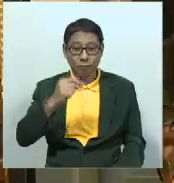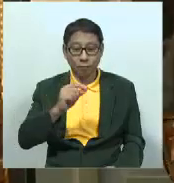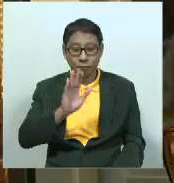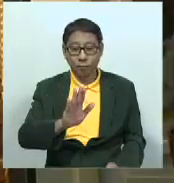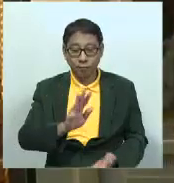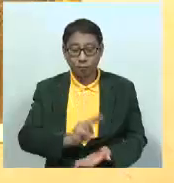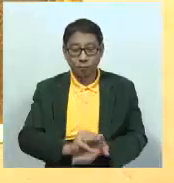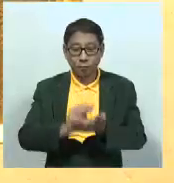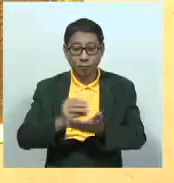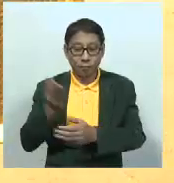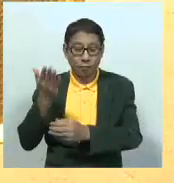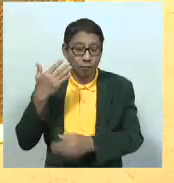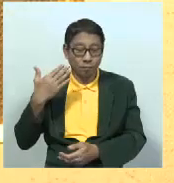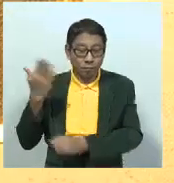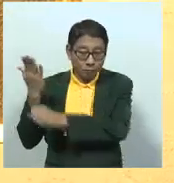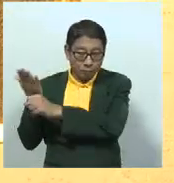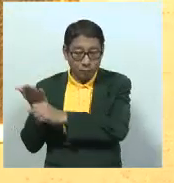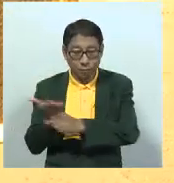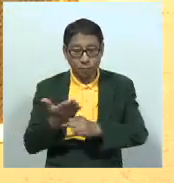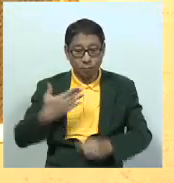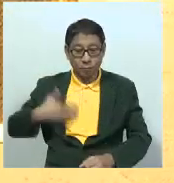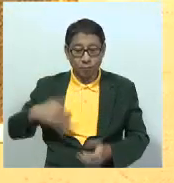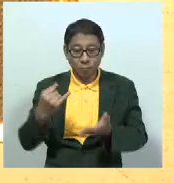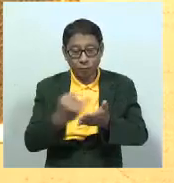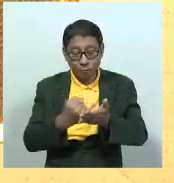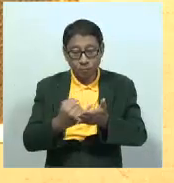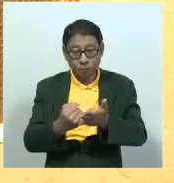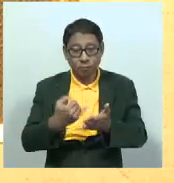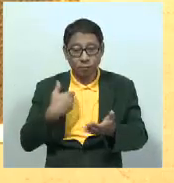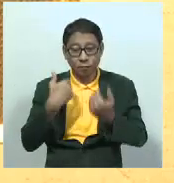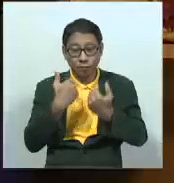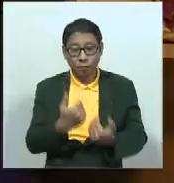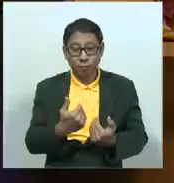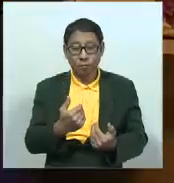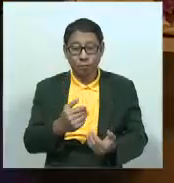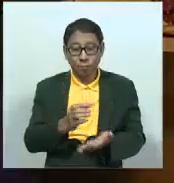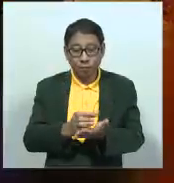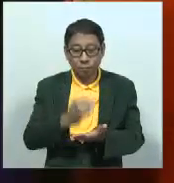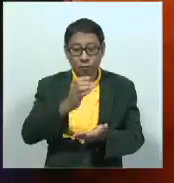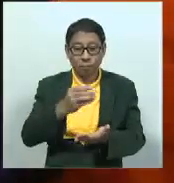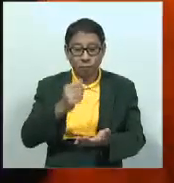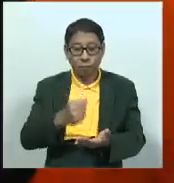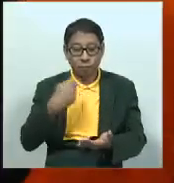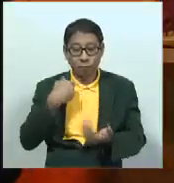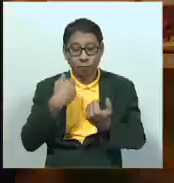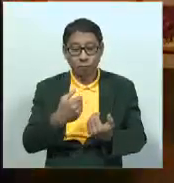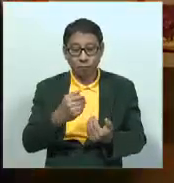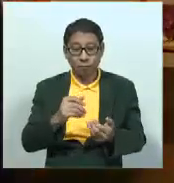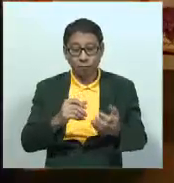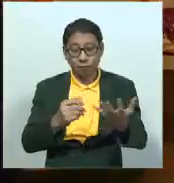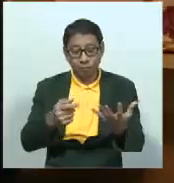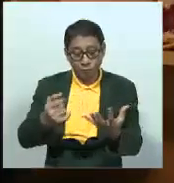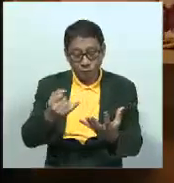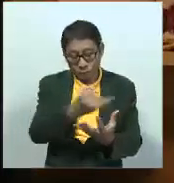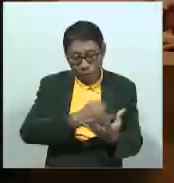นิธิได้ประทานภาพวาดดอกกุหลาบฝีพระหัตถ์สำหรับจะทำเป็นลวดลายของแก้วเซรามิกฝังคริสตัลแล้วก็จานรองเ